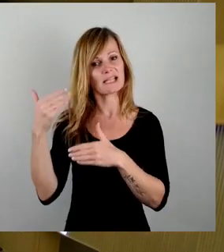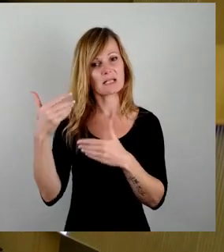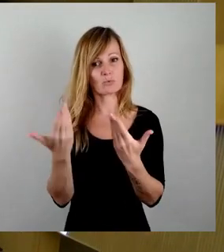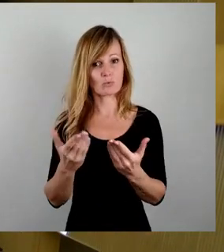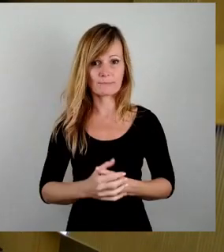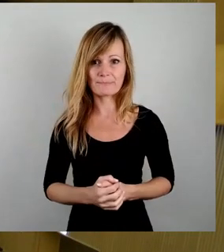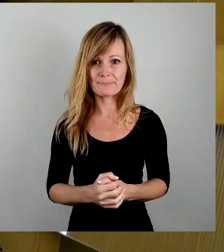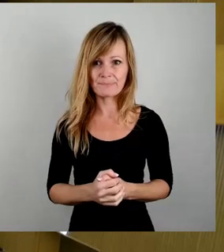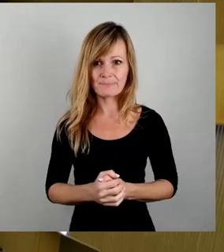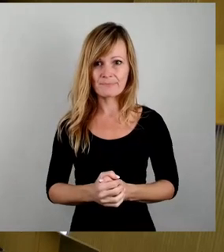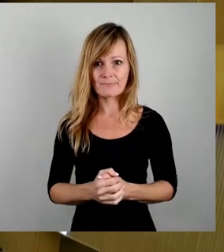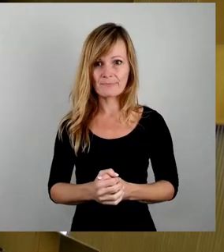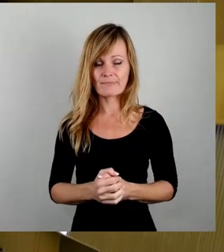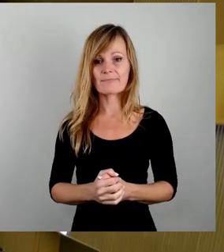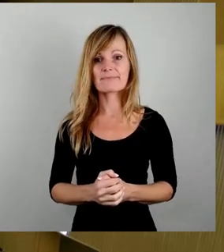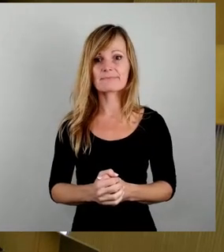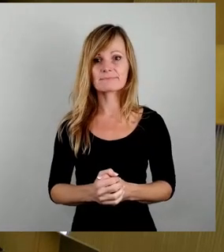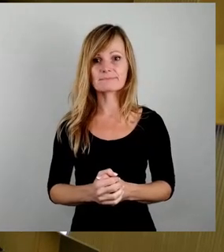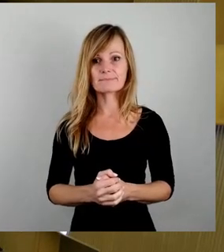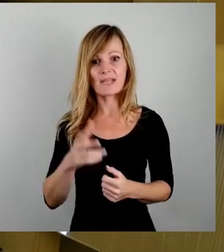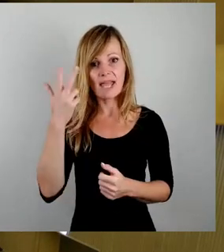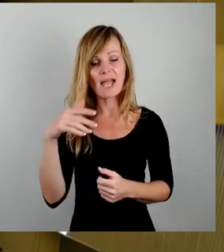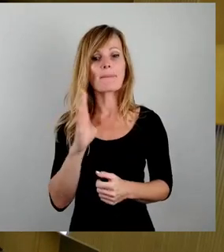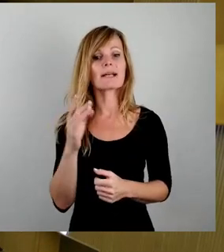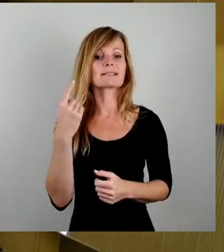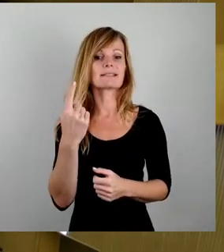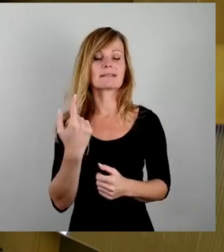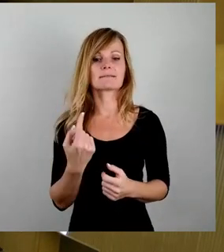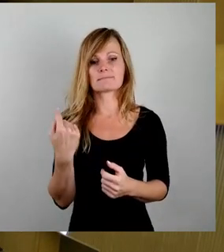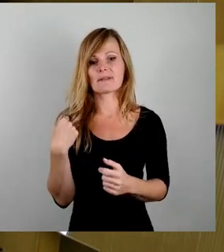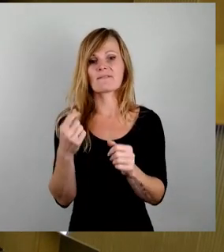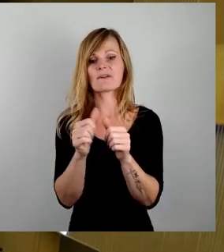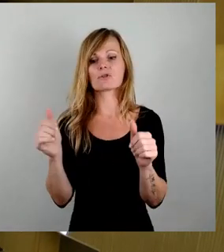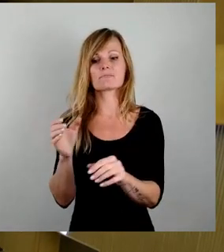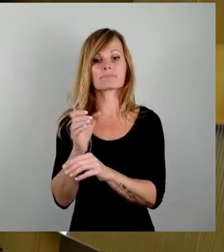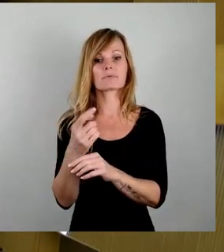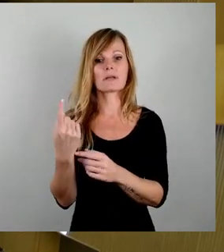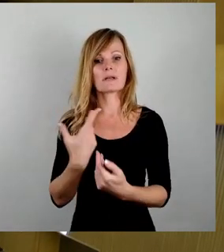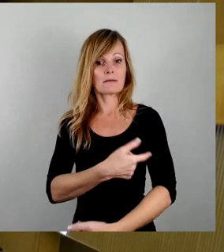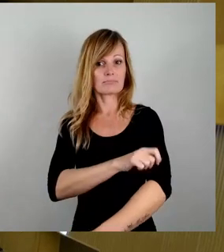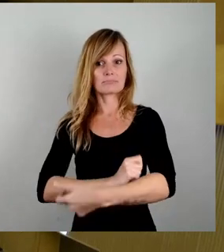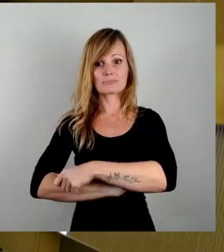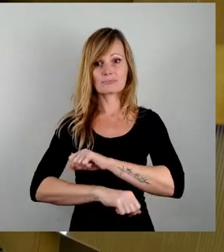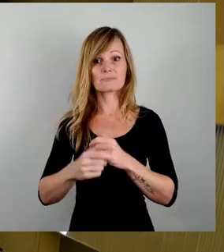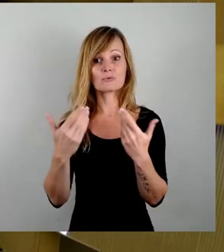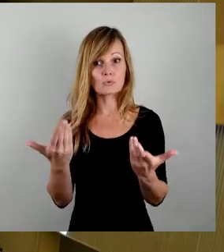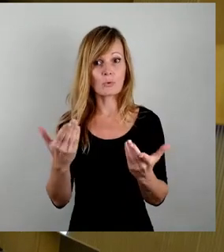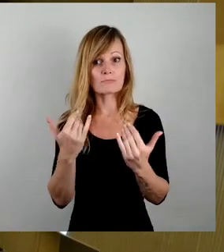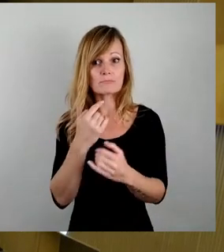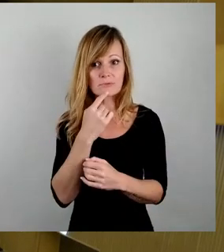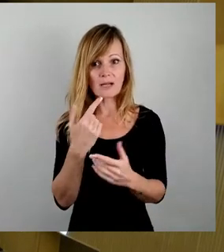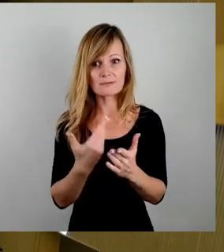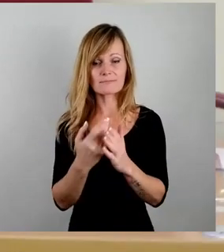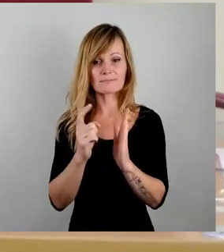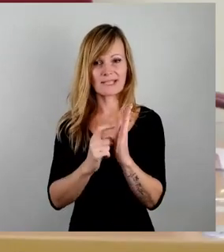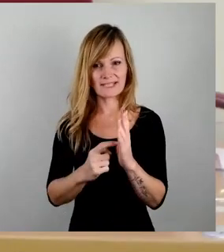Aber bildlich gesprochen ist Herr Pratzke ja gerade frisch angetreten mit hochgekrempelten Ärmeln, um sozusagen diese Digitalisierung